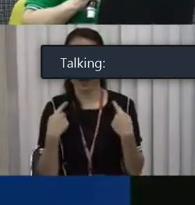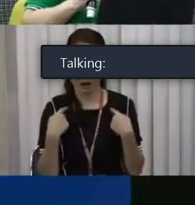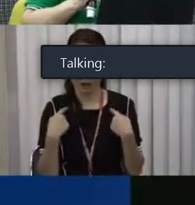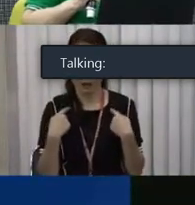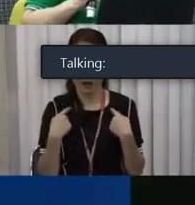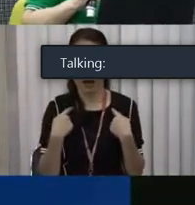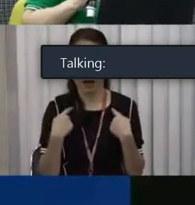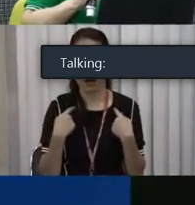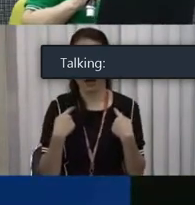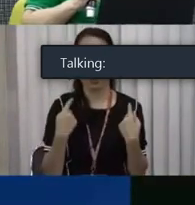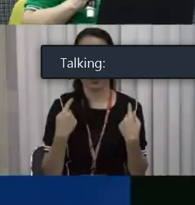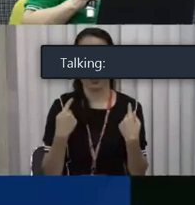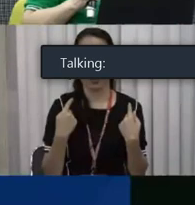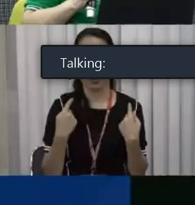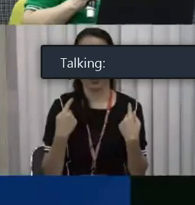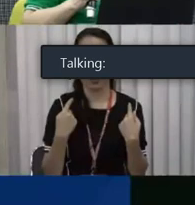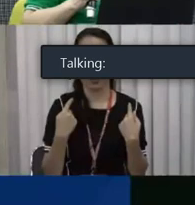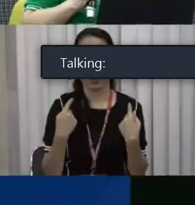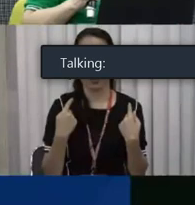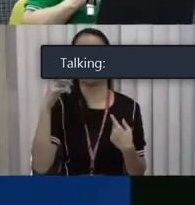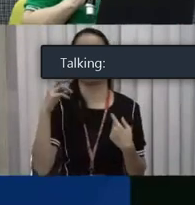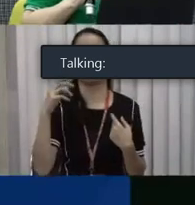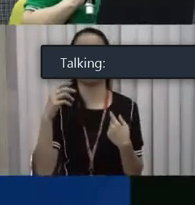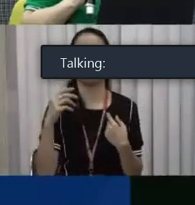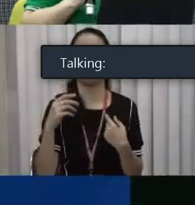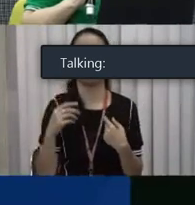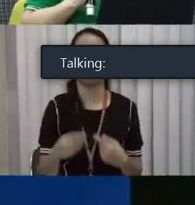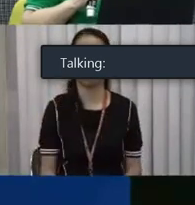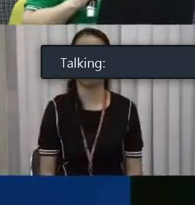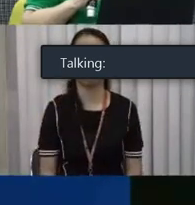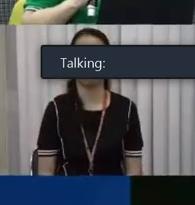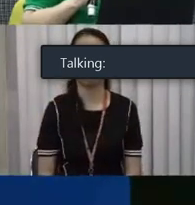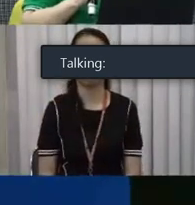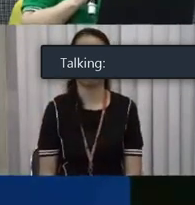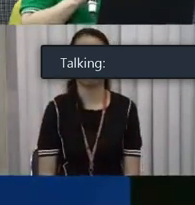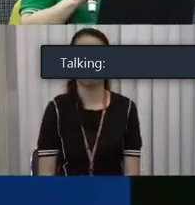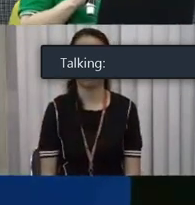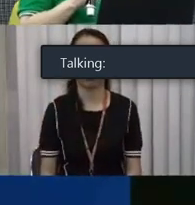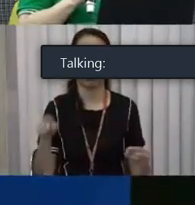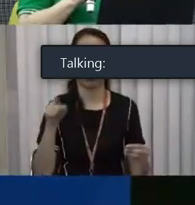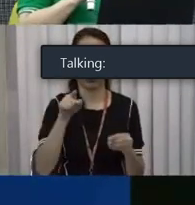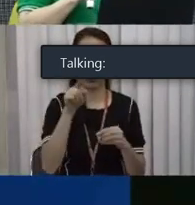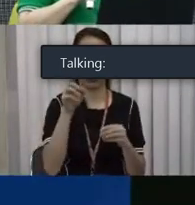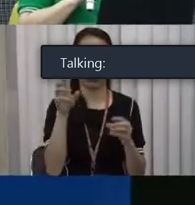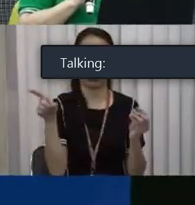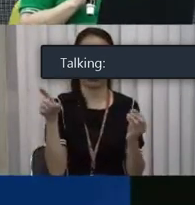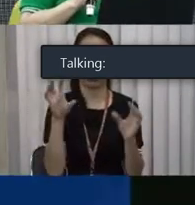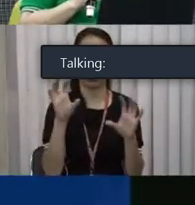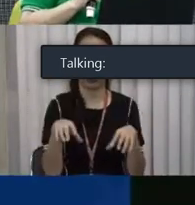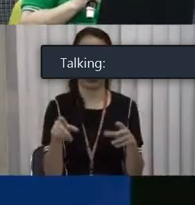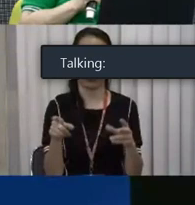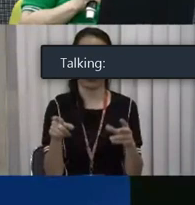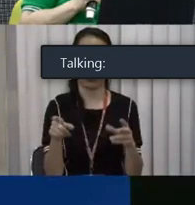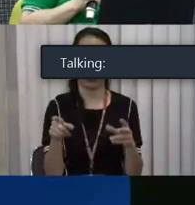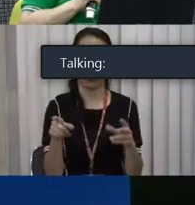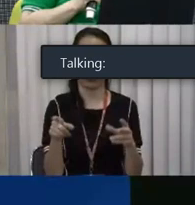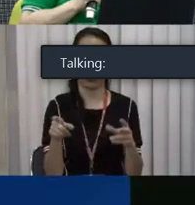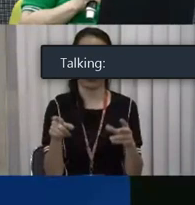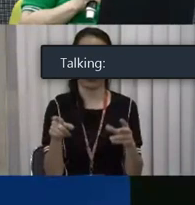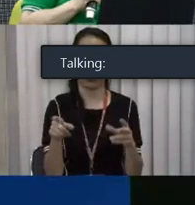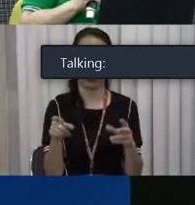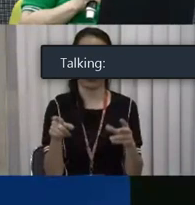sila'y reason nga nung nanaktak sila, nagsuspend or nanira. Unya, nga nung ilang ma-terminate ang mga